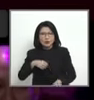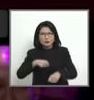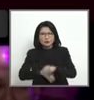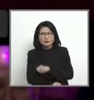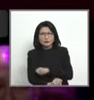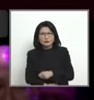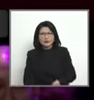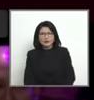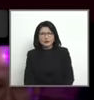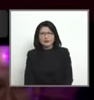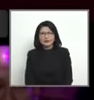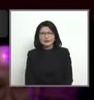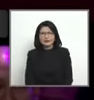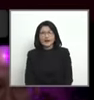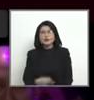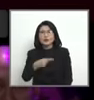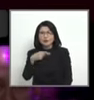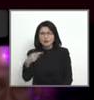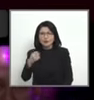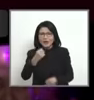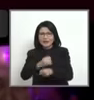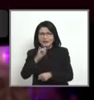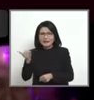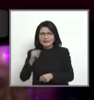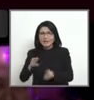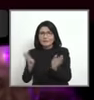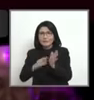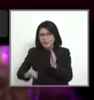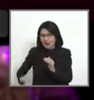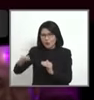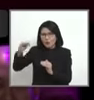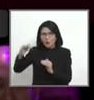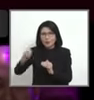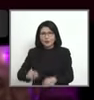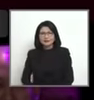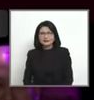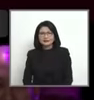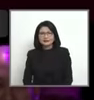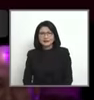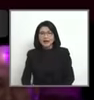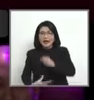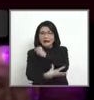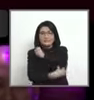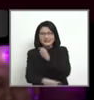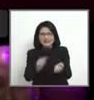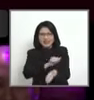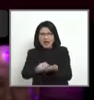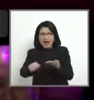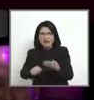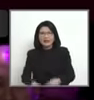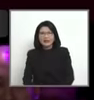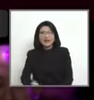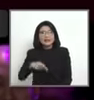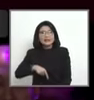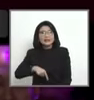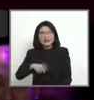capres yang mengingatkan kita bahwa sejarah panjang Indonesia itu ada kontribusi para pahlawan yang kita